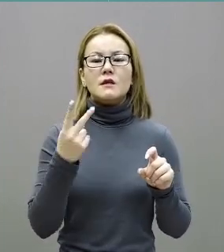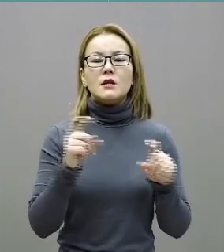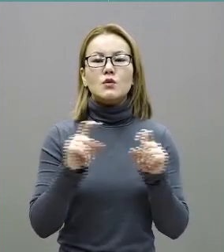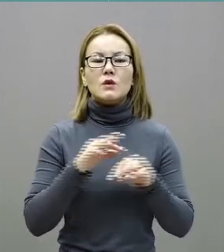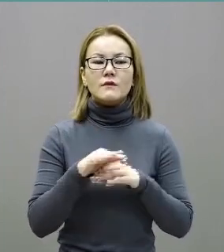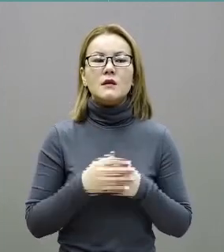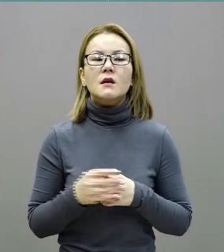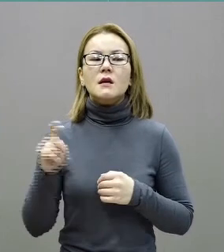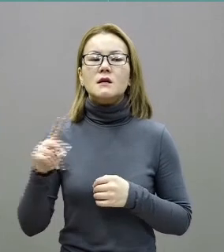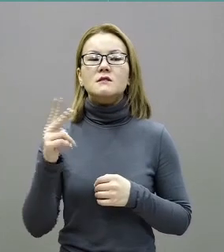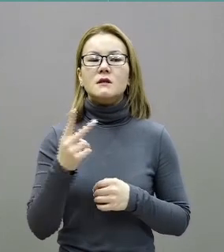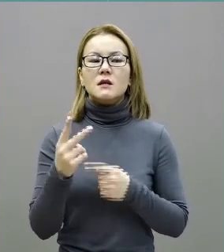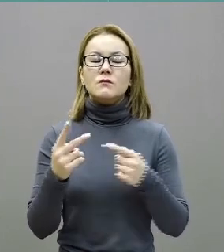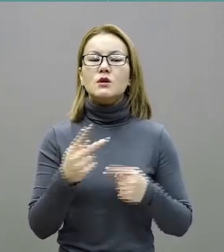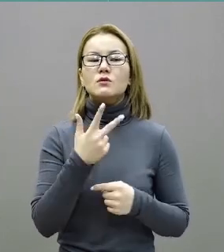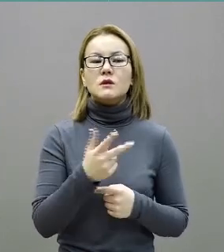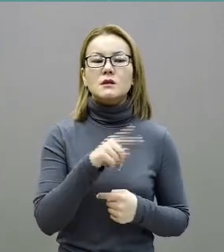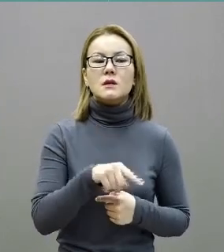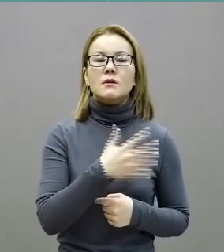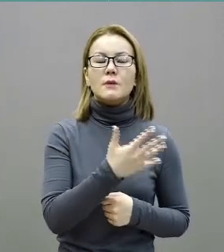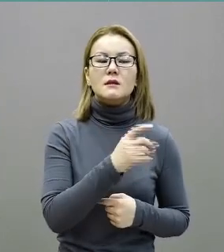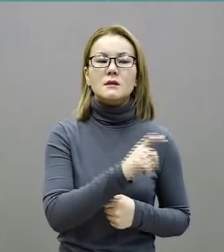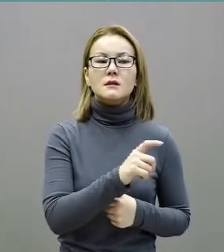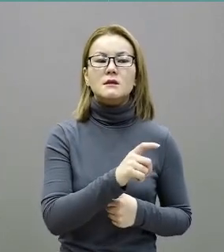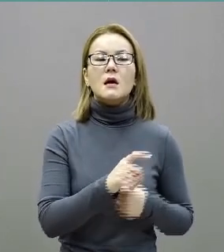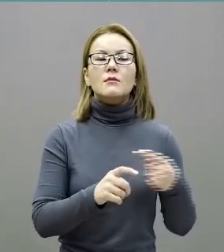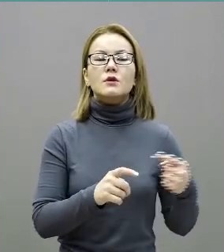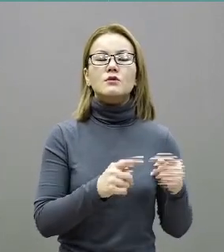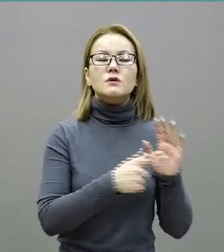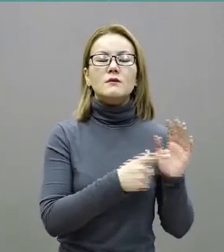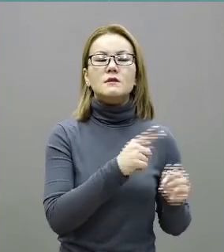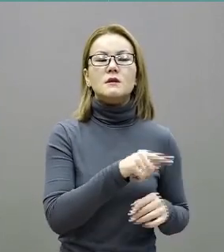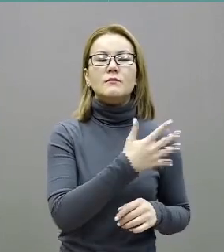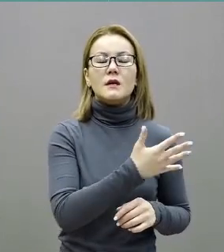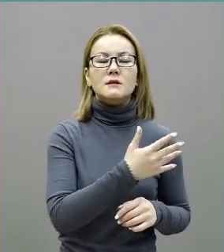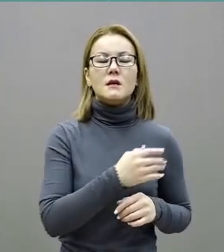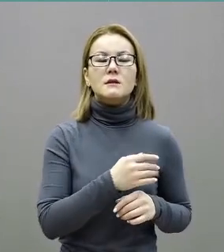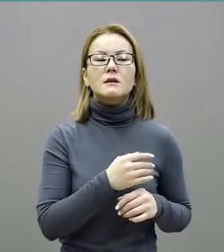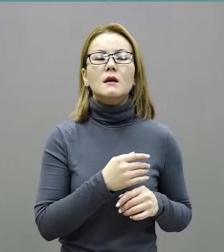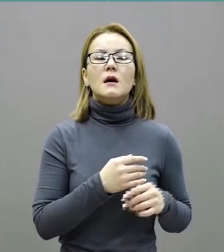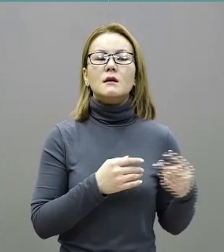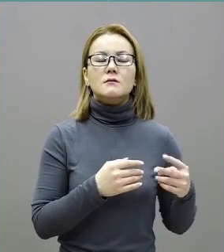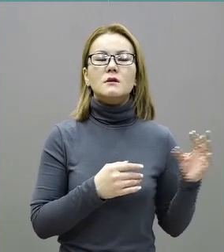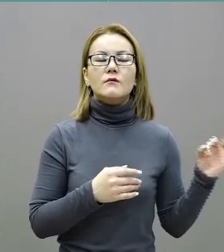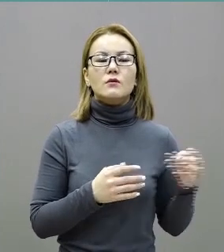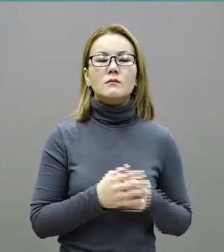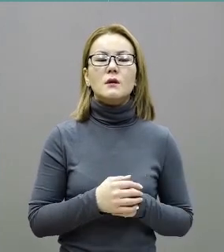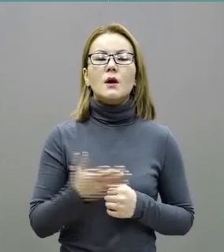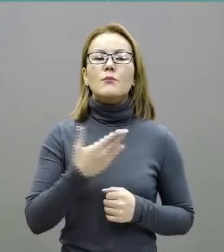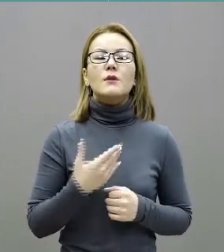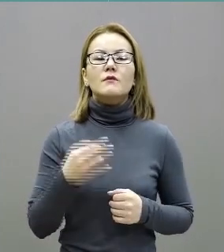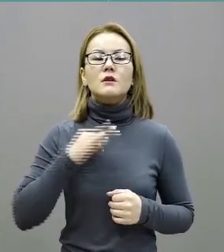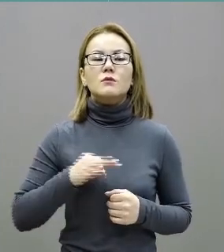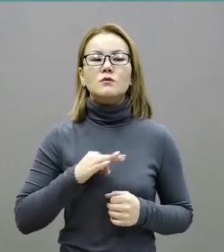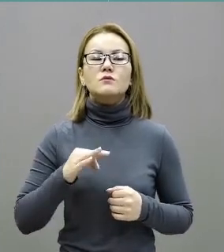уравнение x квадрате минус 3,5 x минус 7,5 тогда мы воспользуемся